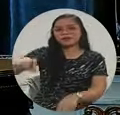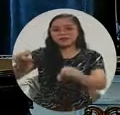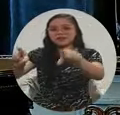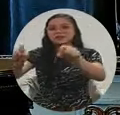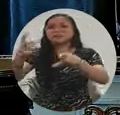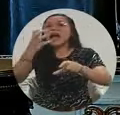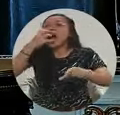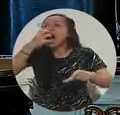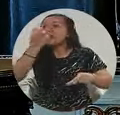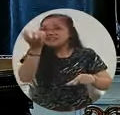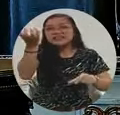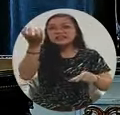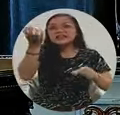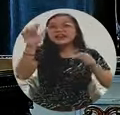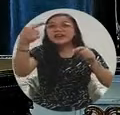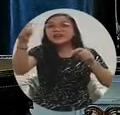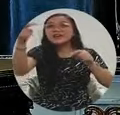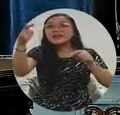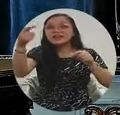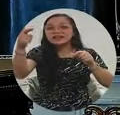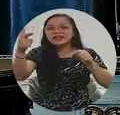Okay, huwag mang iwiparit o papel.